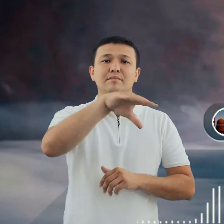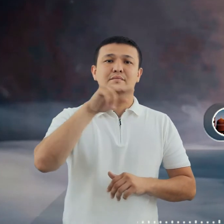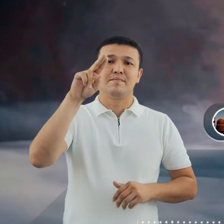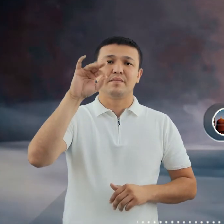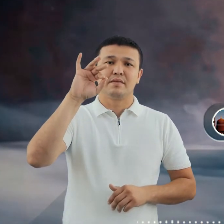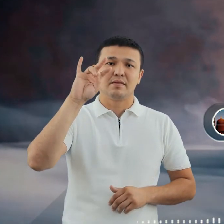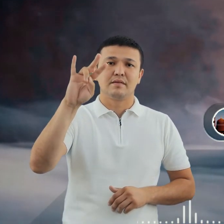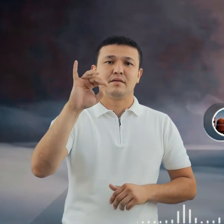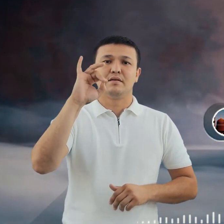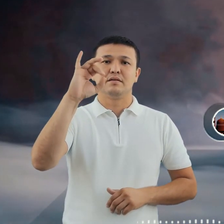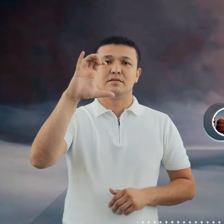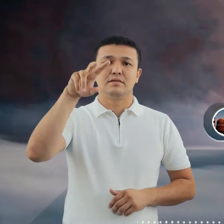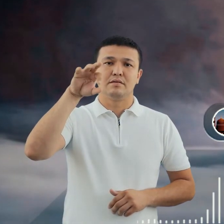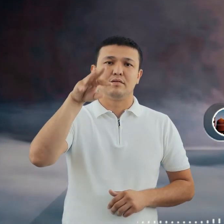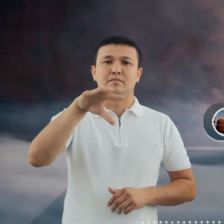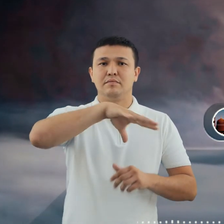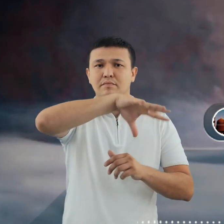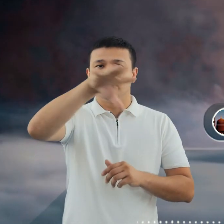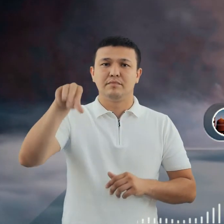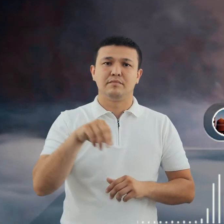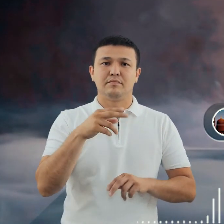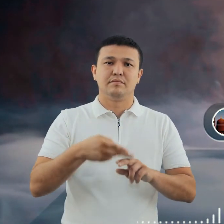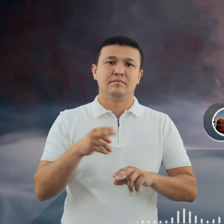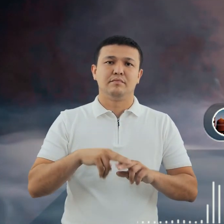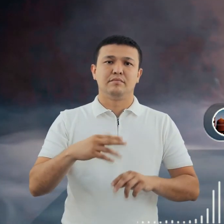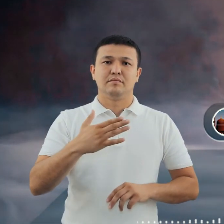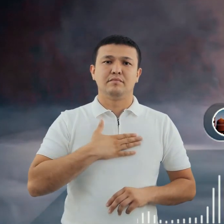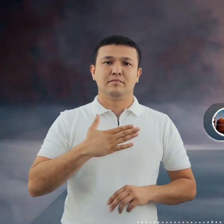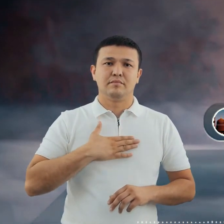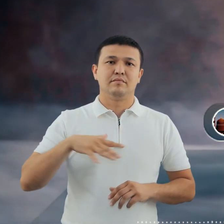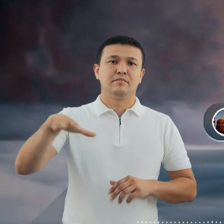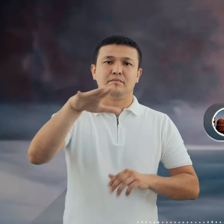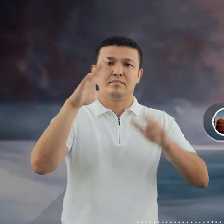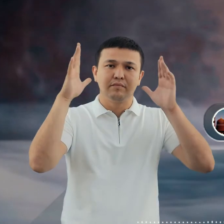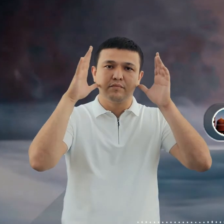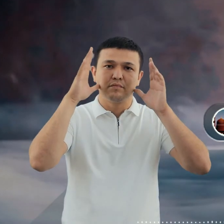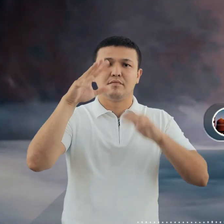Bizlar alhamdulillah har qaysimiz mo'min va musulmondirmiz.